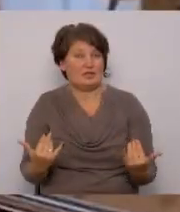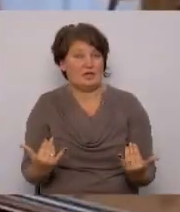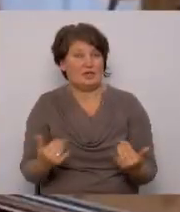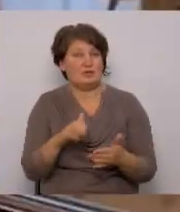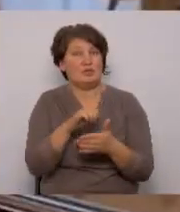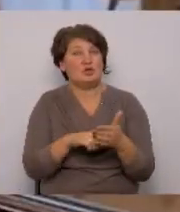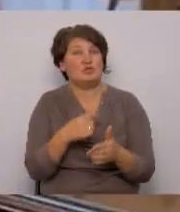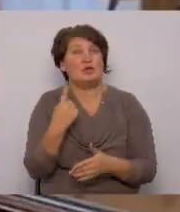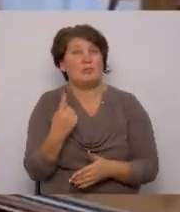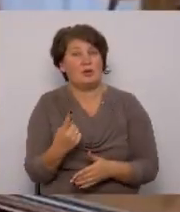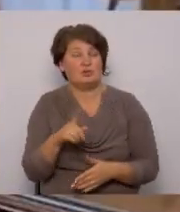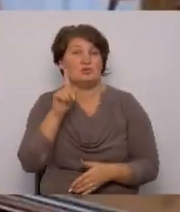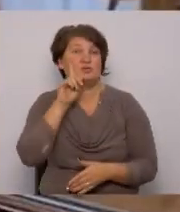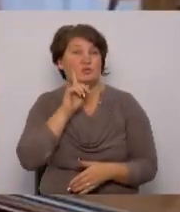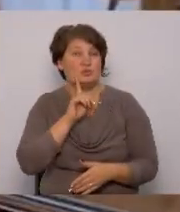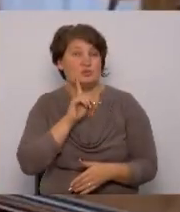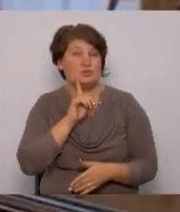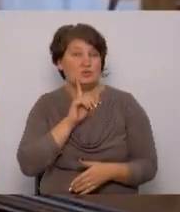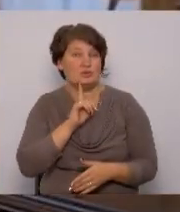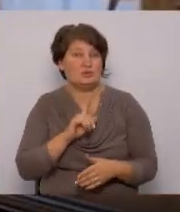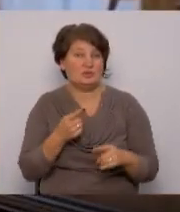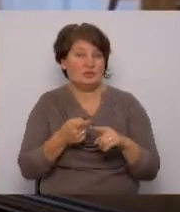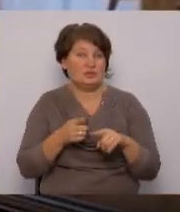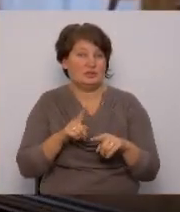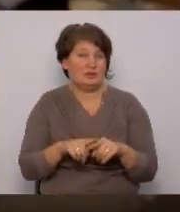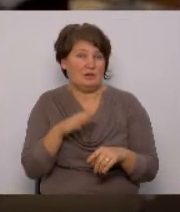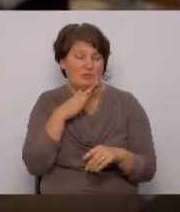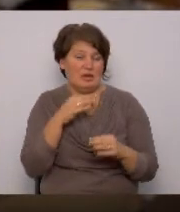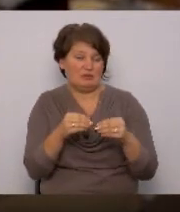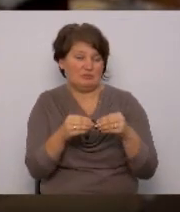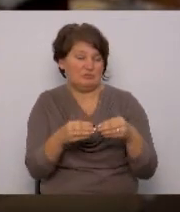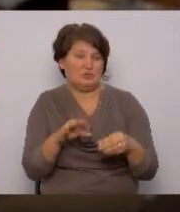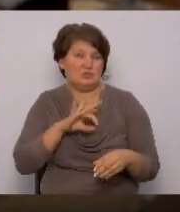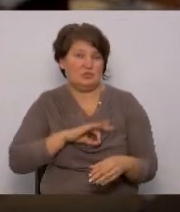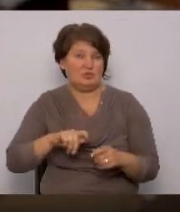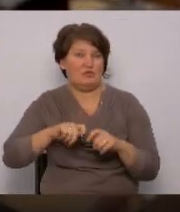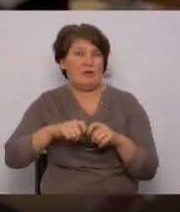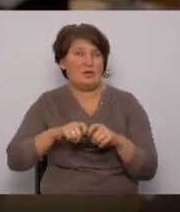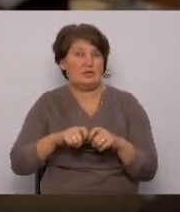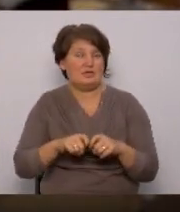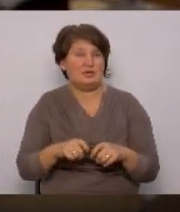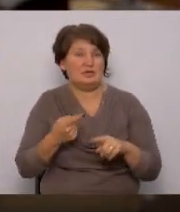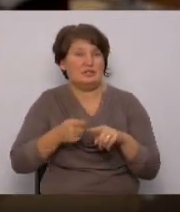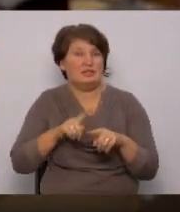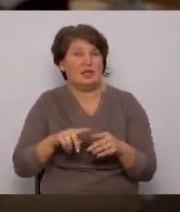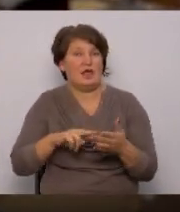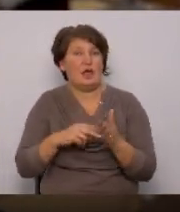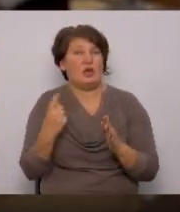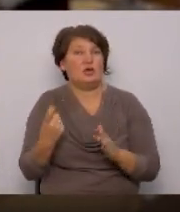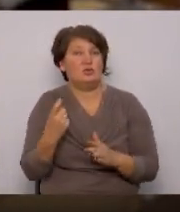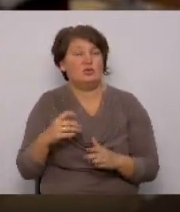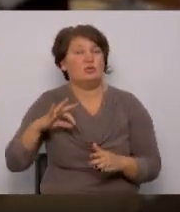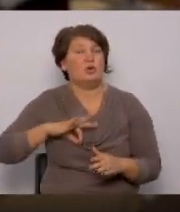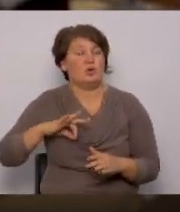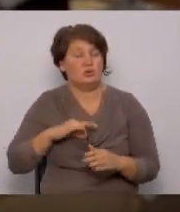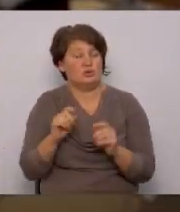Причина перша – зручність. Великі стоси банкнот незручно носити в гаманці. Причина друга – Економічна доцільність. Доходи українців